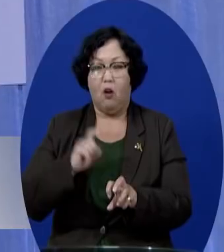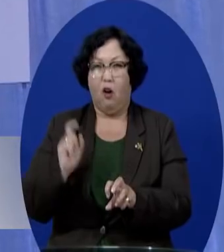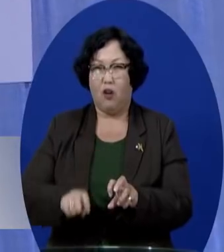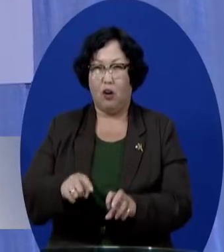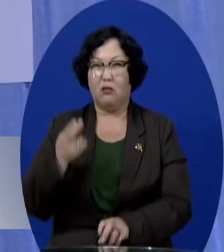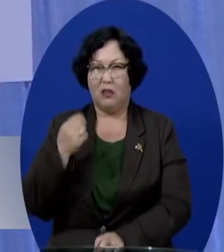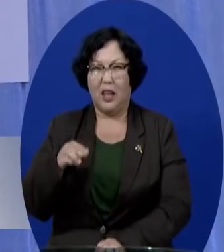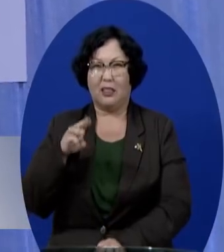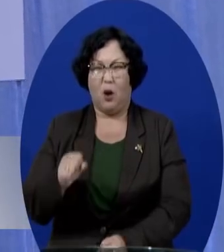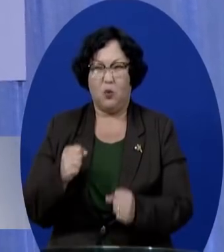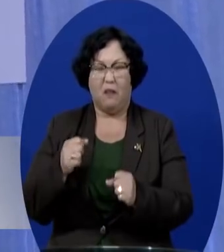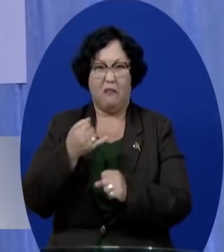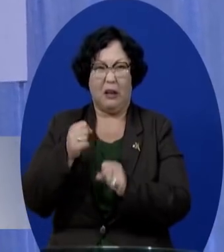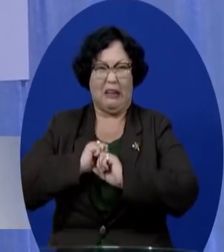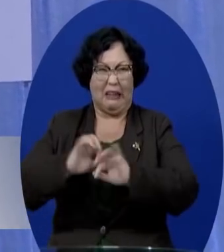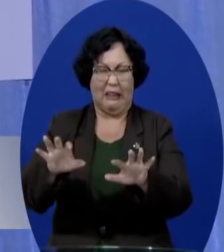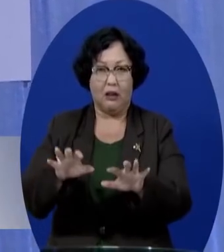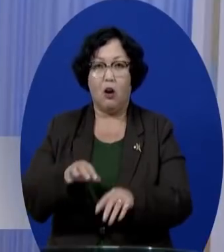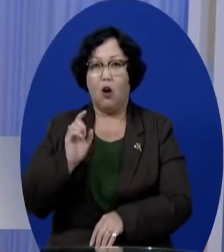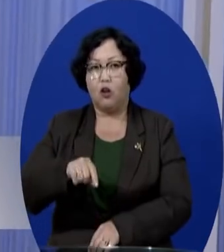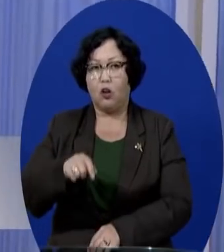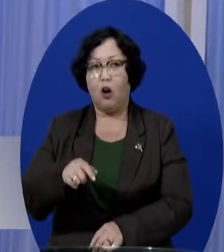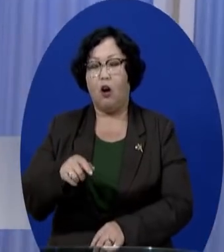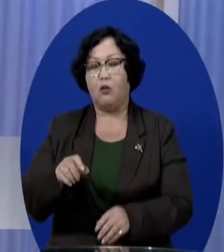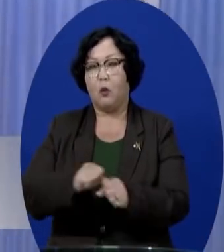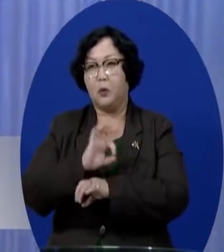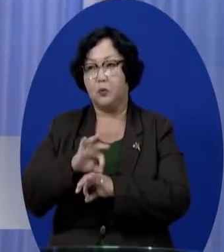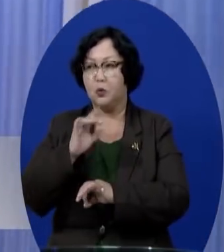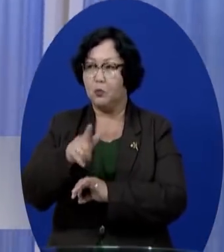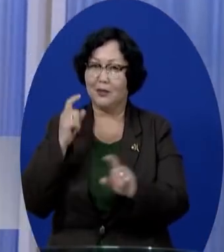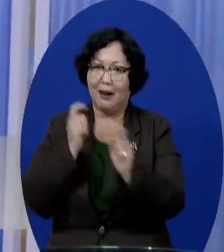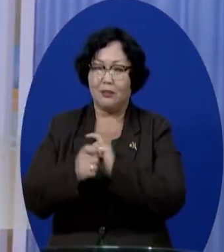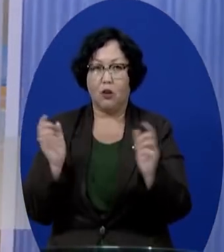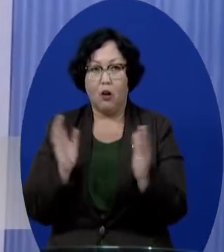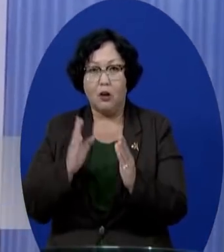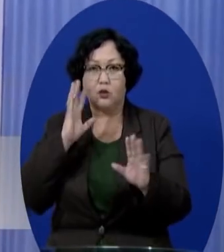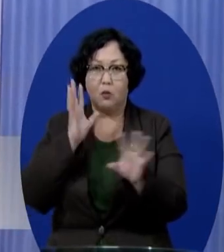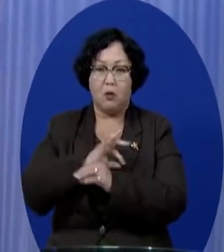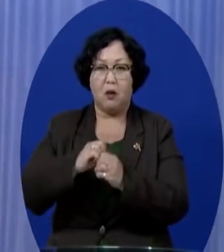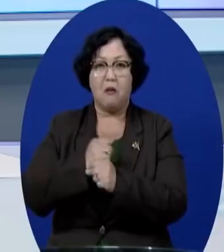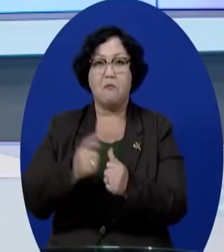үед хариу арга хэмжээнд ажиллаж байгаа иргэдэд дархлаажуулах хэрэгтэй гэж эрүүл мэндийн яамнаас мэдээлсэн юм.